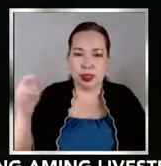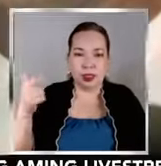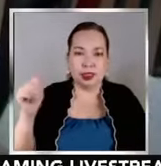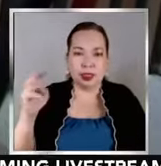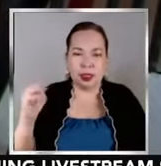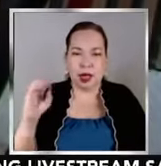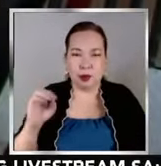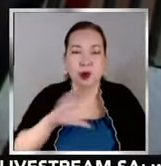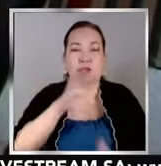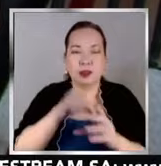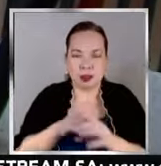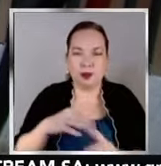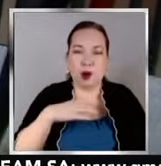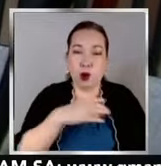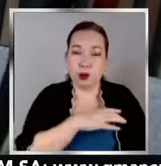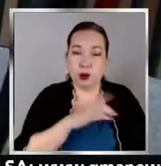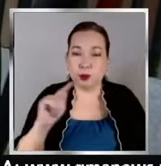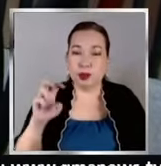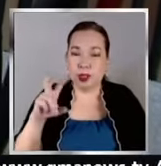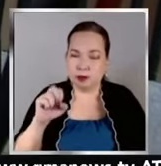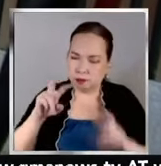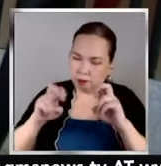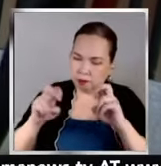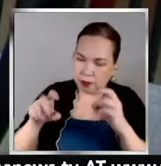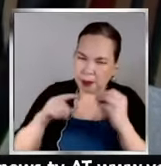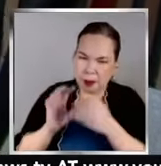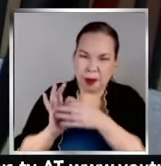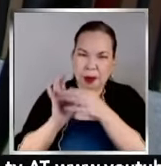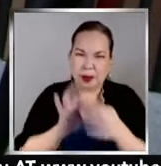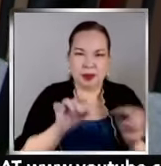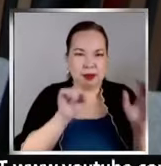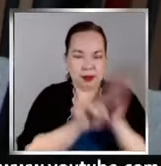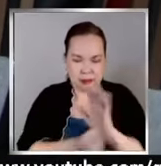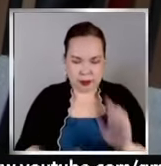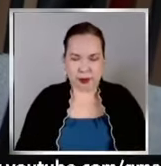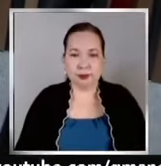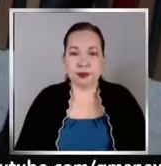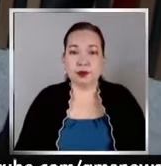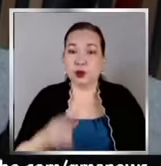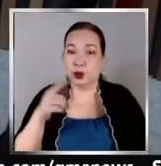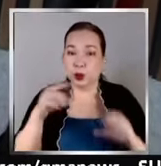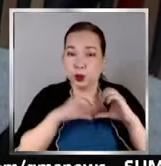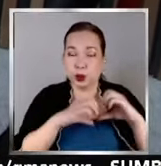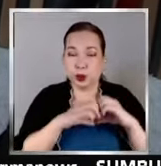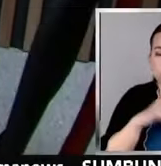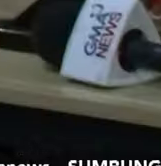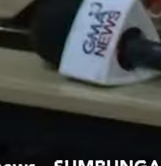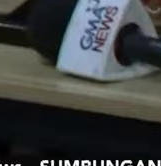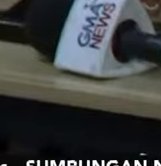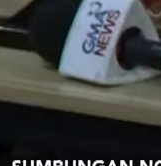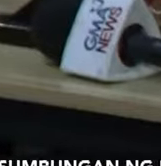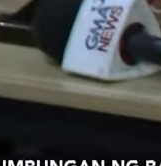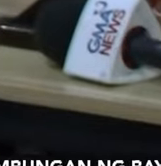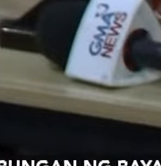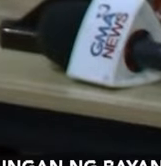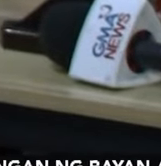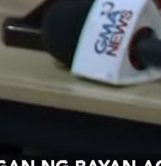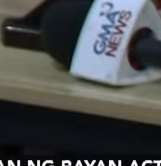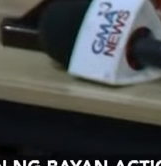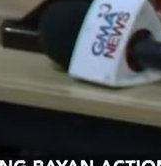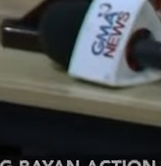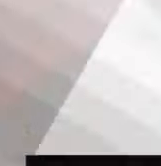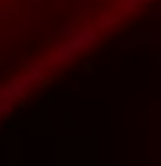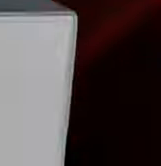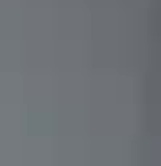krimen. Para sa GMA Integrated News, Marisol Abdurrahman, Nakatuto, 24 Oras.